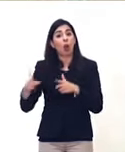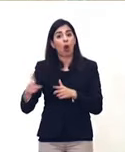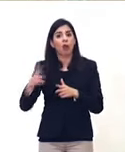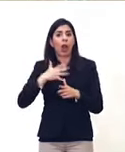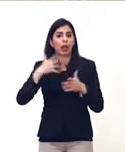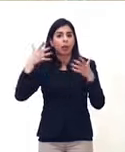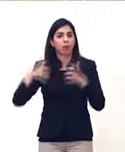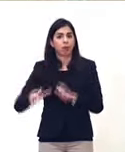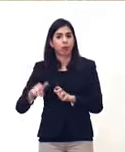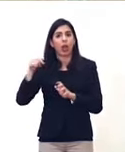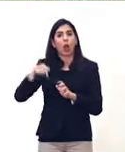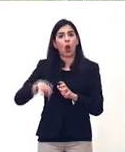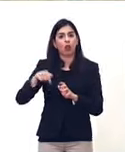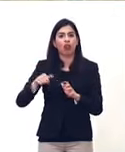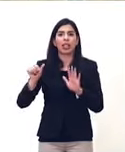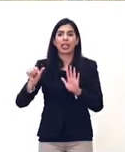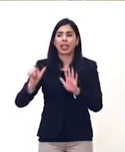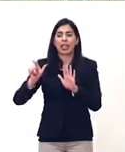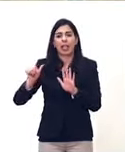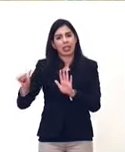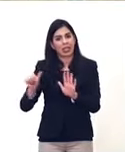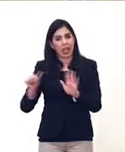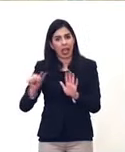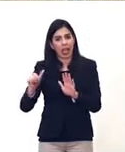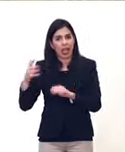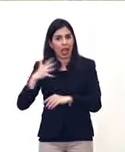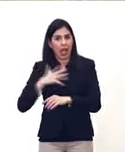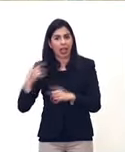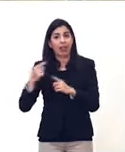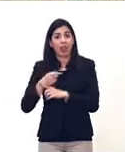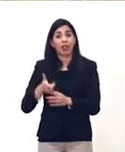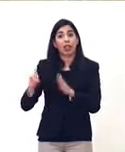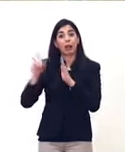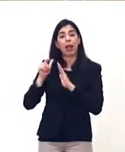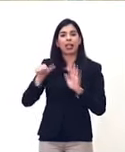c'è un errore di battuta 67 nella settimana precedente